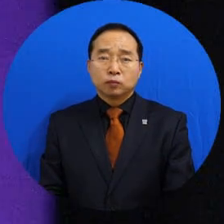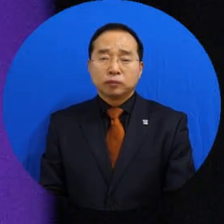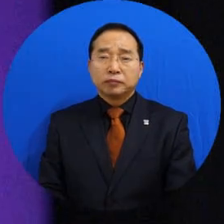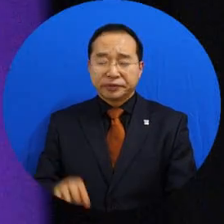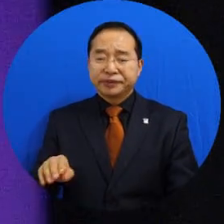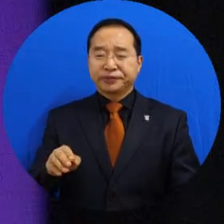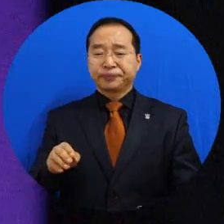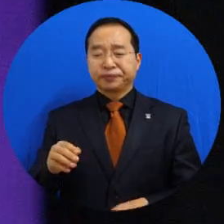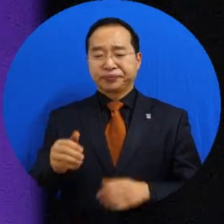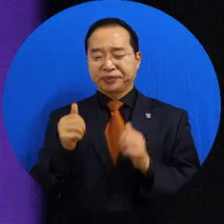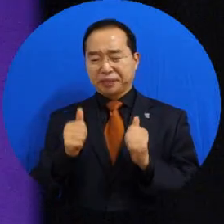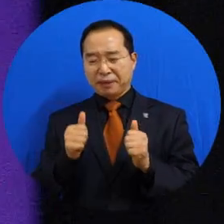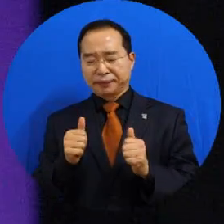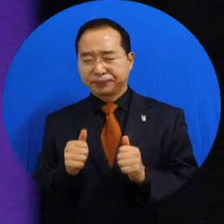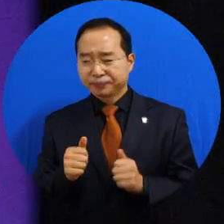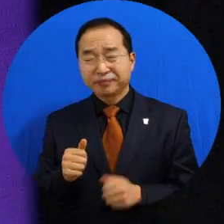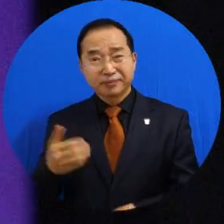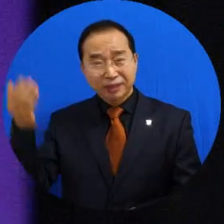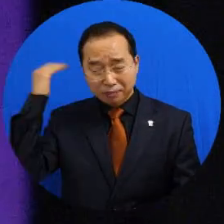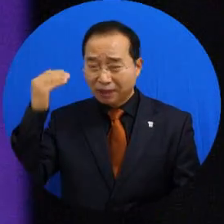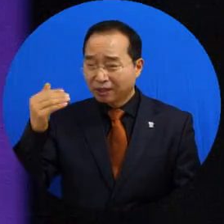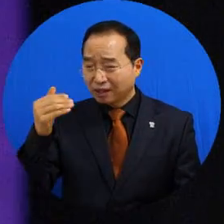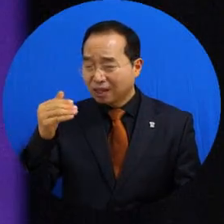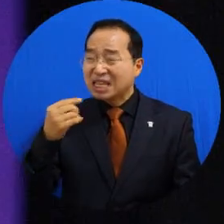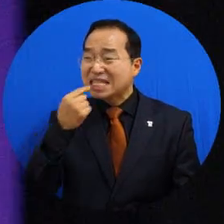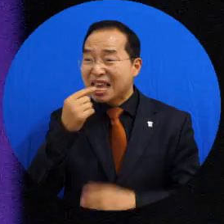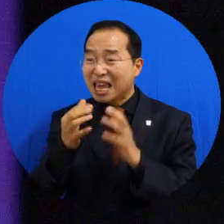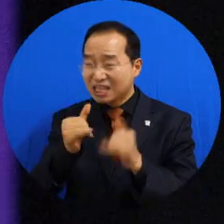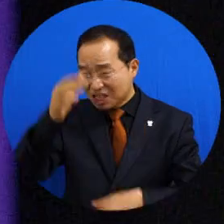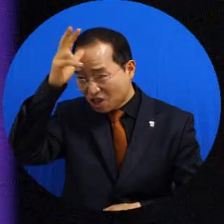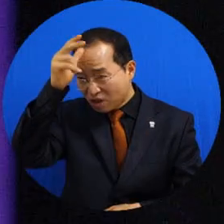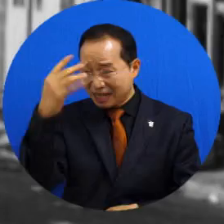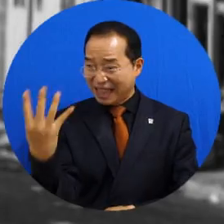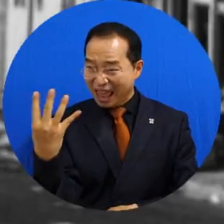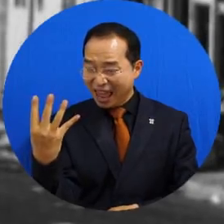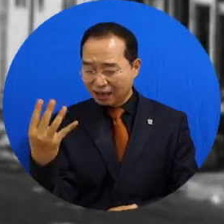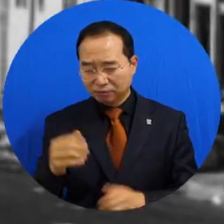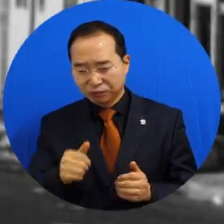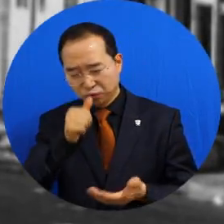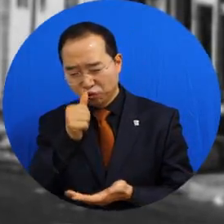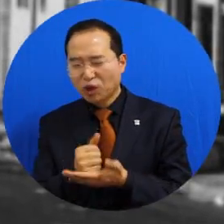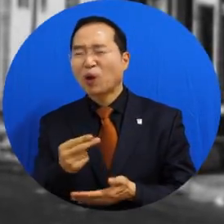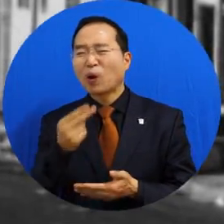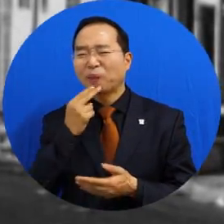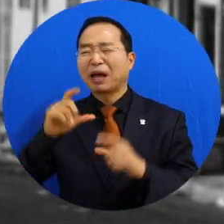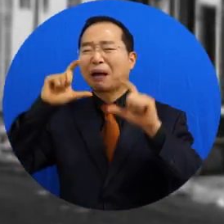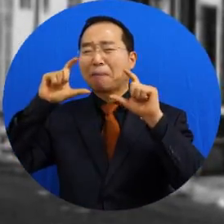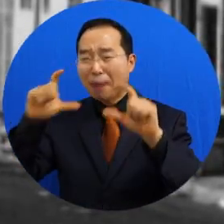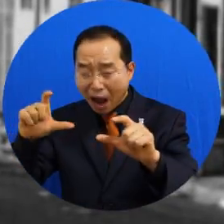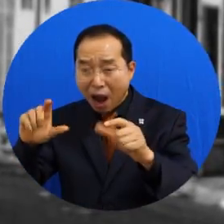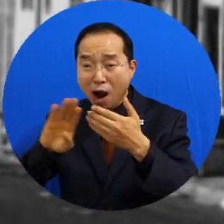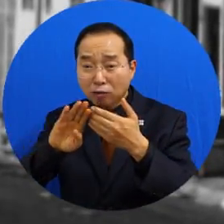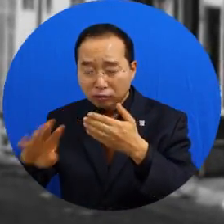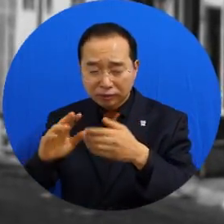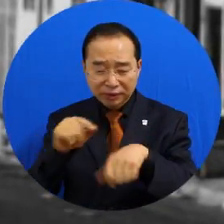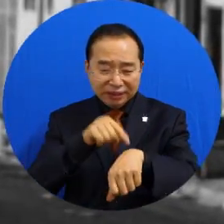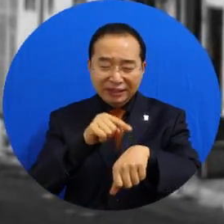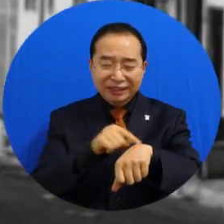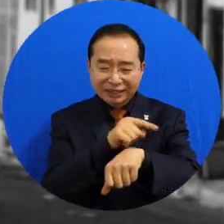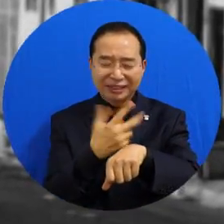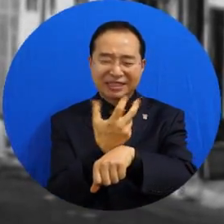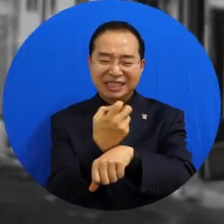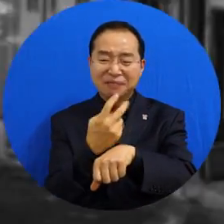그 배심원들이 이 네 명의 경찰에게 무죄 판정을 내리고 나서 그 후 72시간